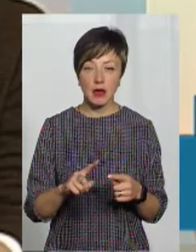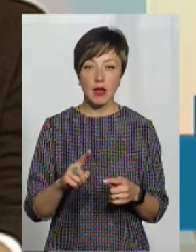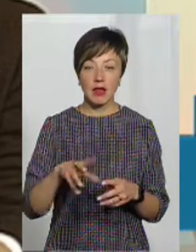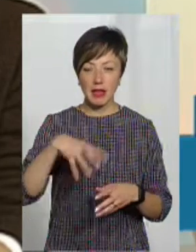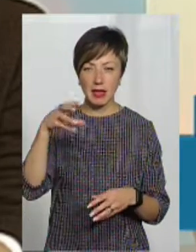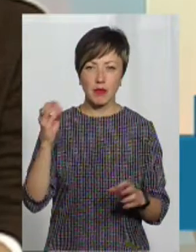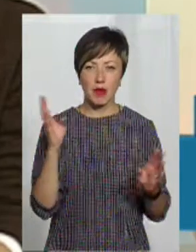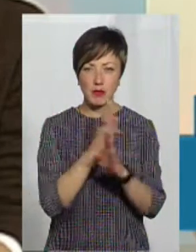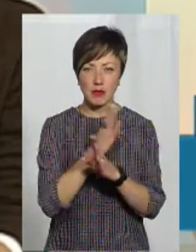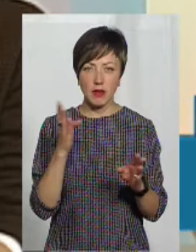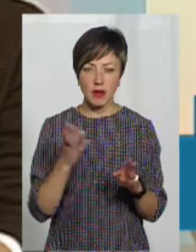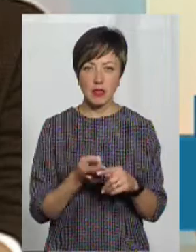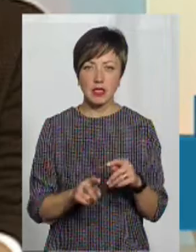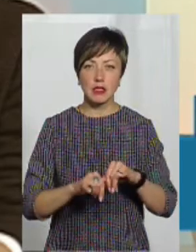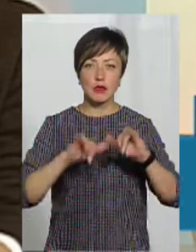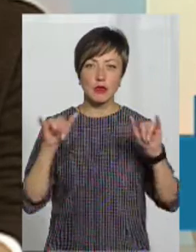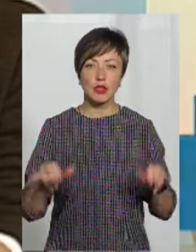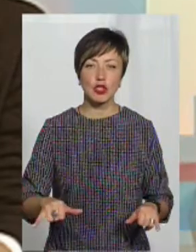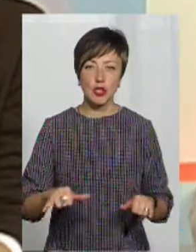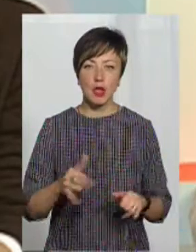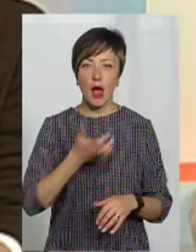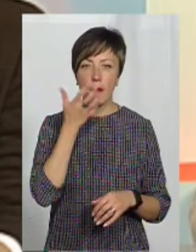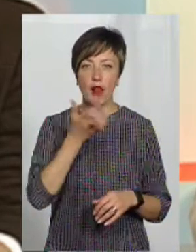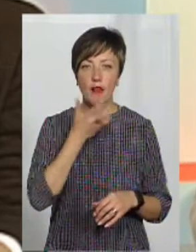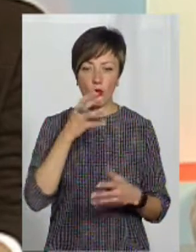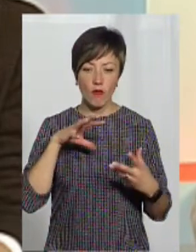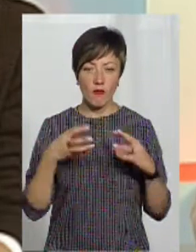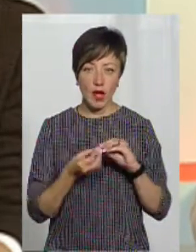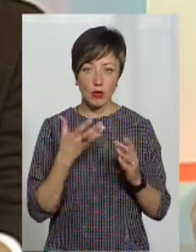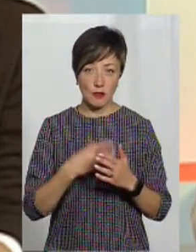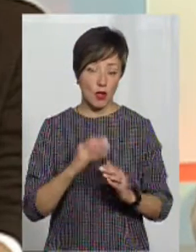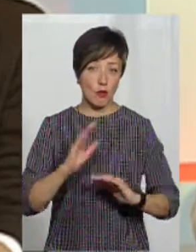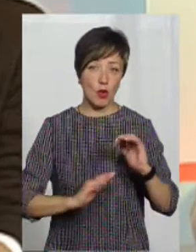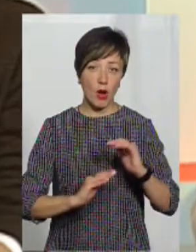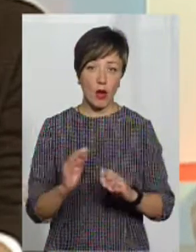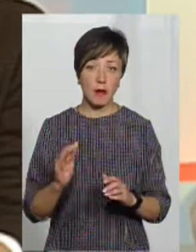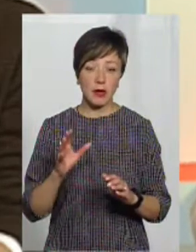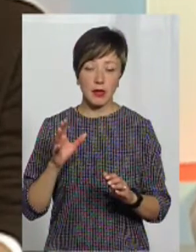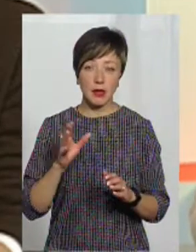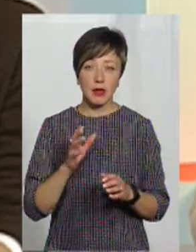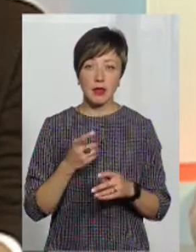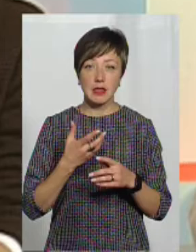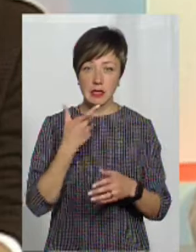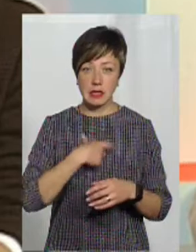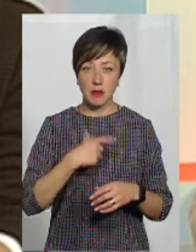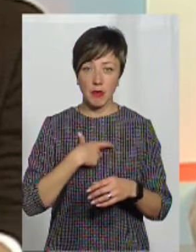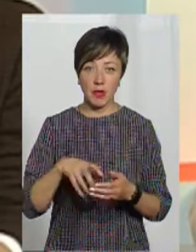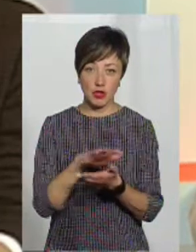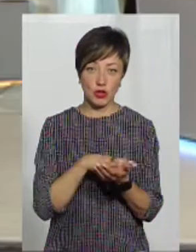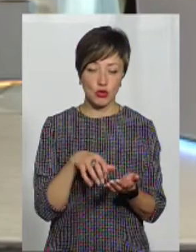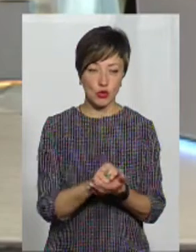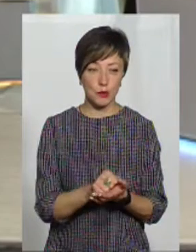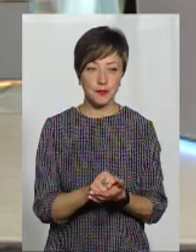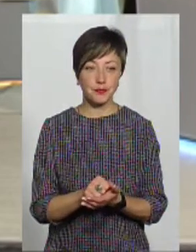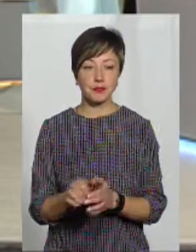дуже багато диму в атмосферу, це збільшення того ж парникового ефекту. Ми своїми руками заганяємо себе в глухий кут просто. Крім